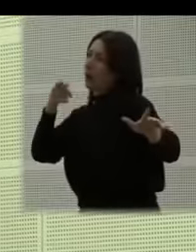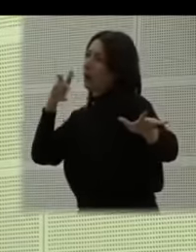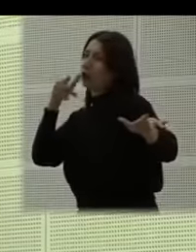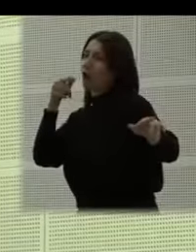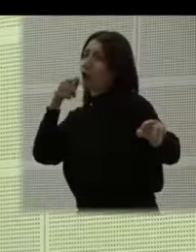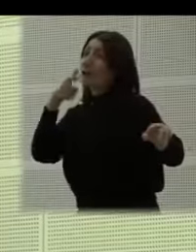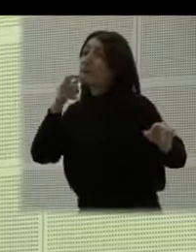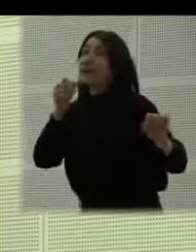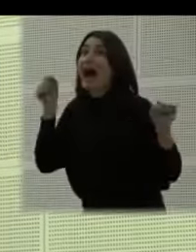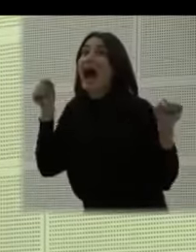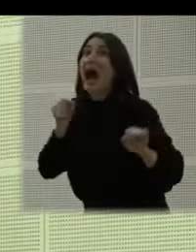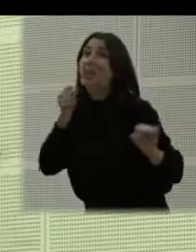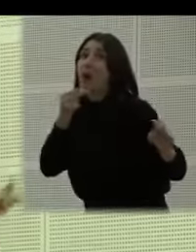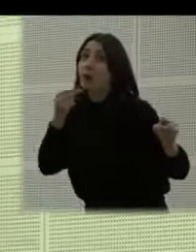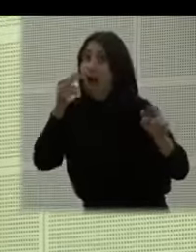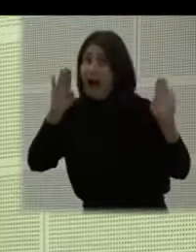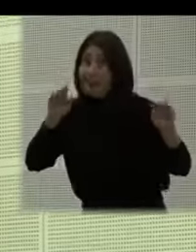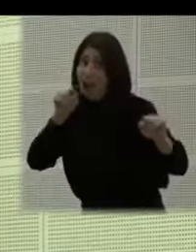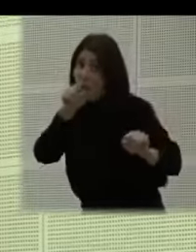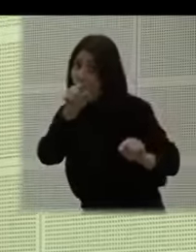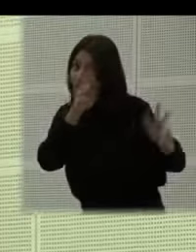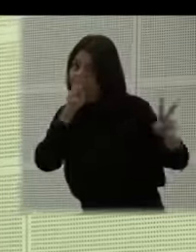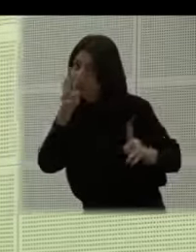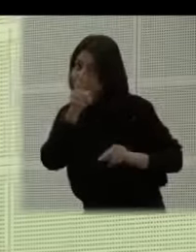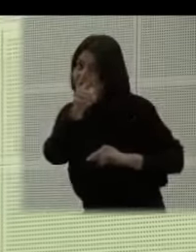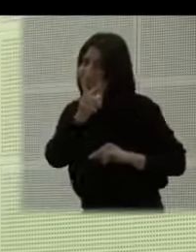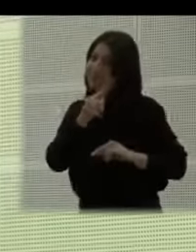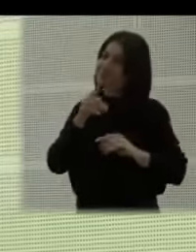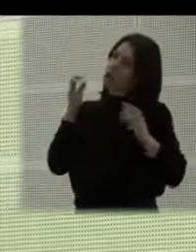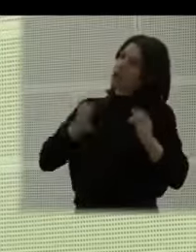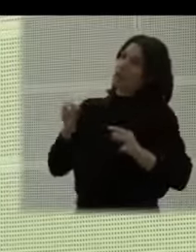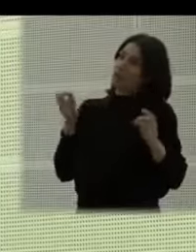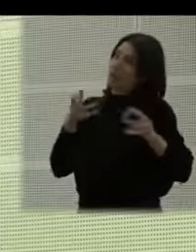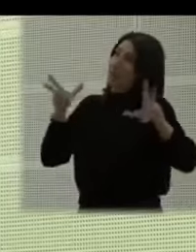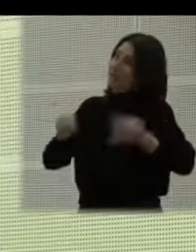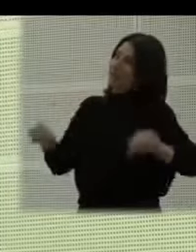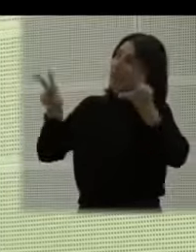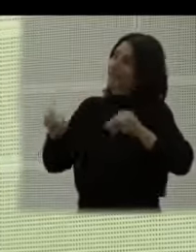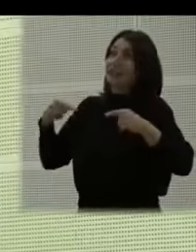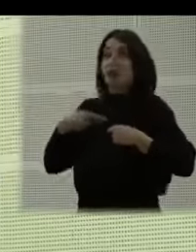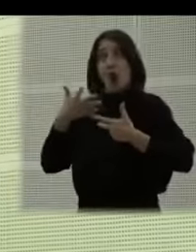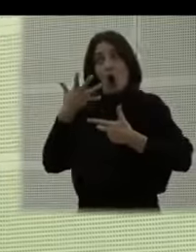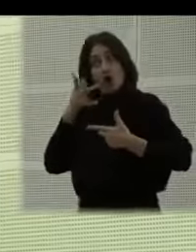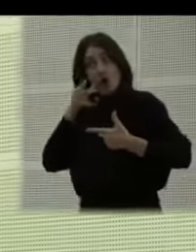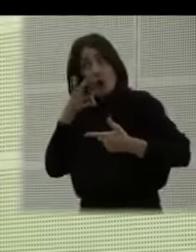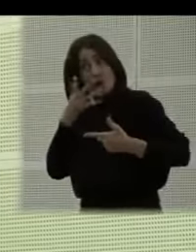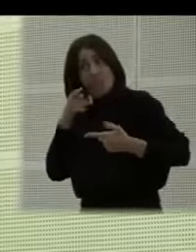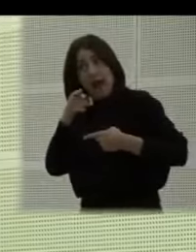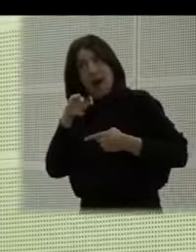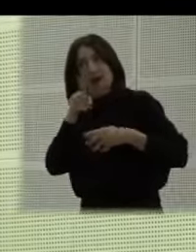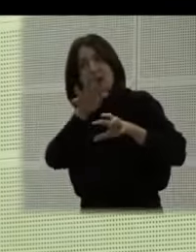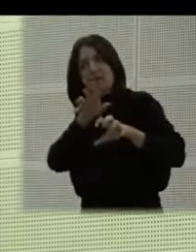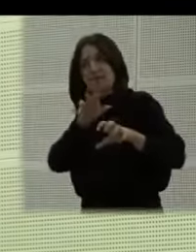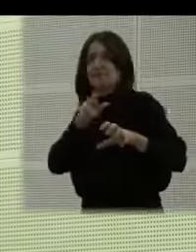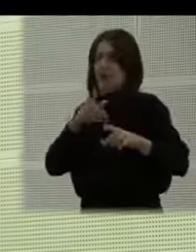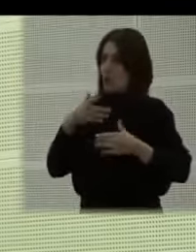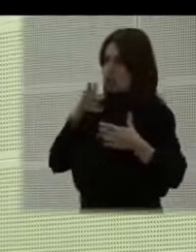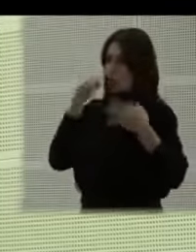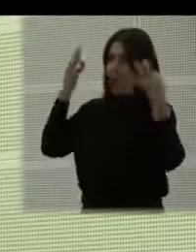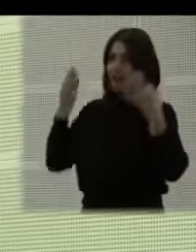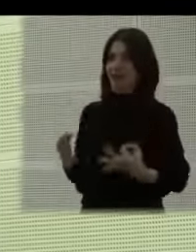ha paura di essere scambiato per un ricchione, quindi lei giustamente deve ribadire tutte le volte la sua eterosessualità.